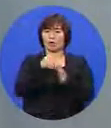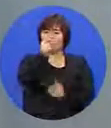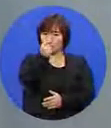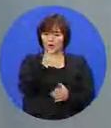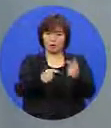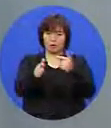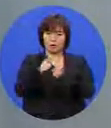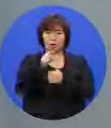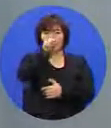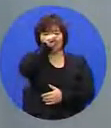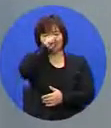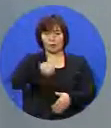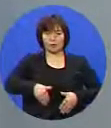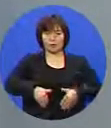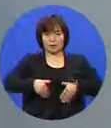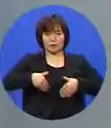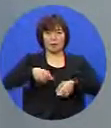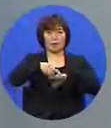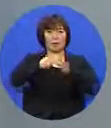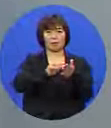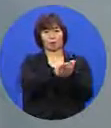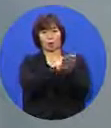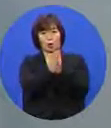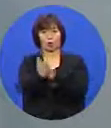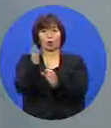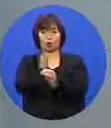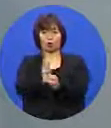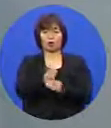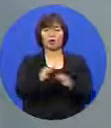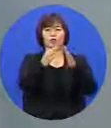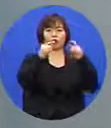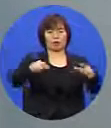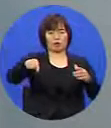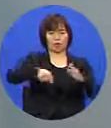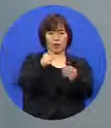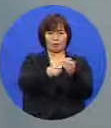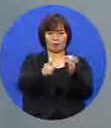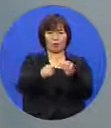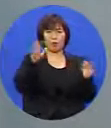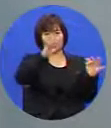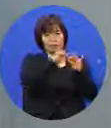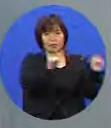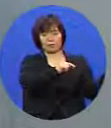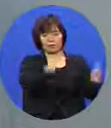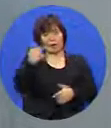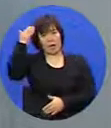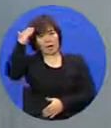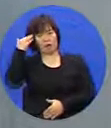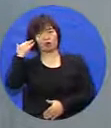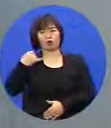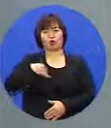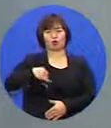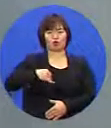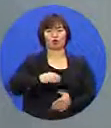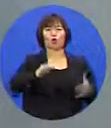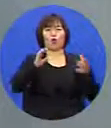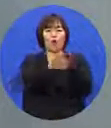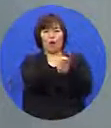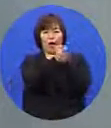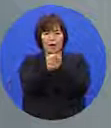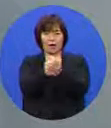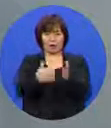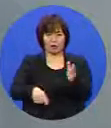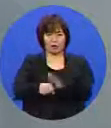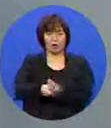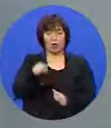조금씩 온기가 느껴지고 있습니다. 그런 가운데 전북의 불교 신자들이 한국과 중국의 화해를